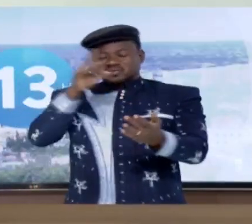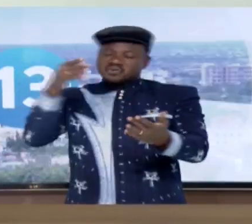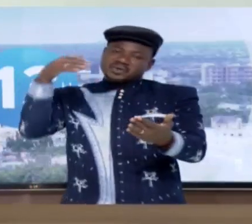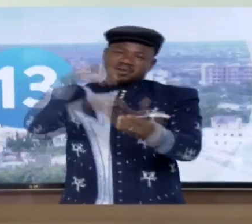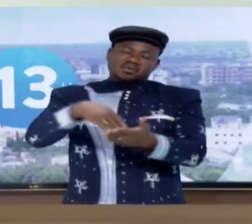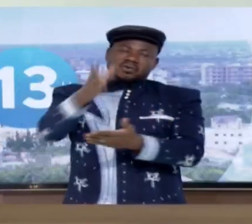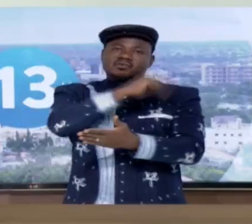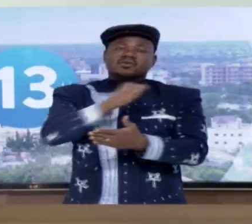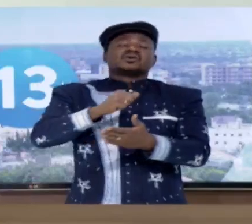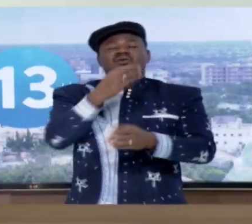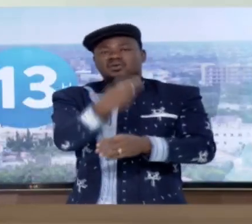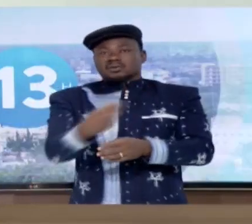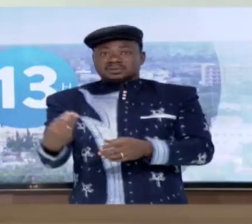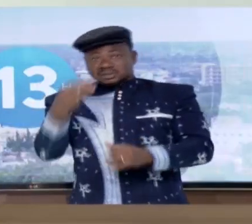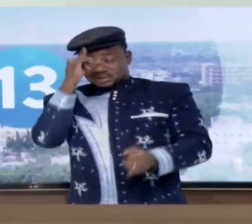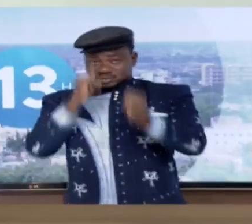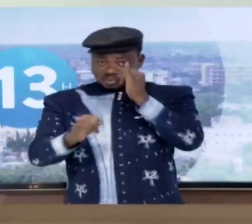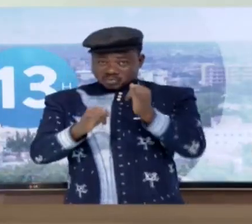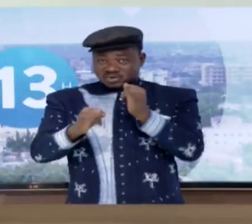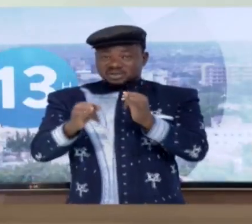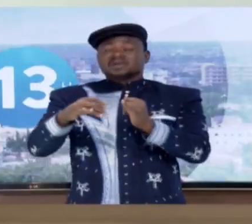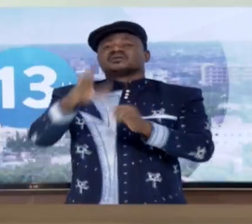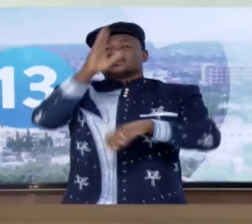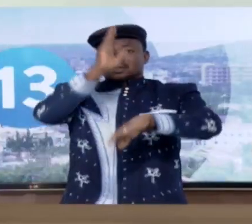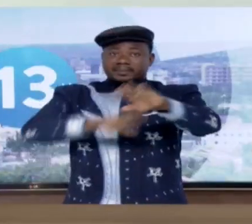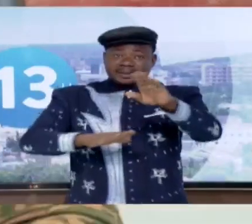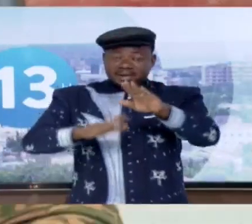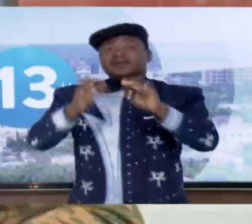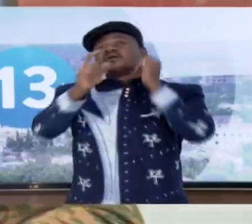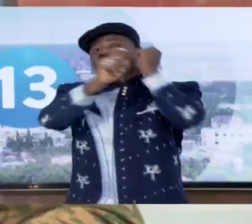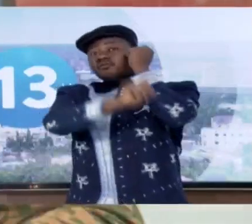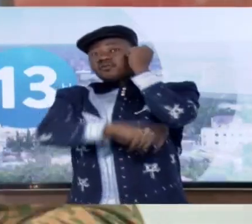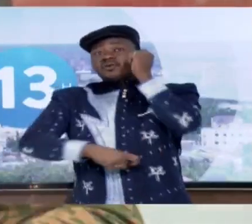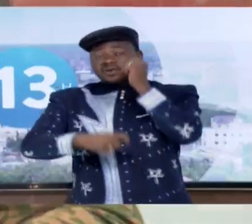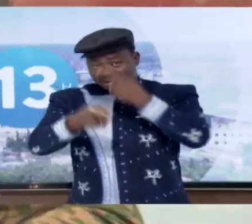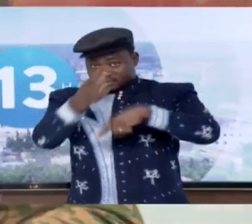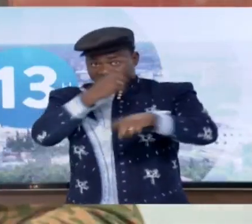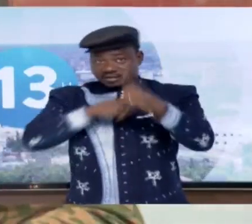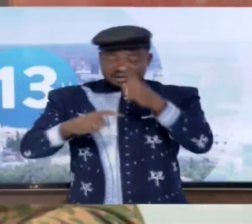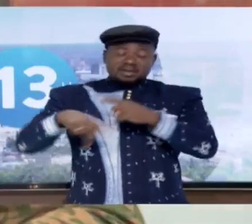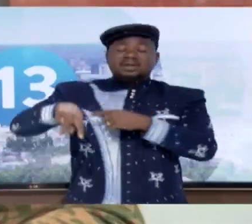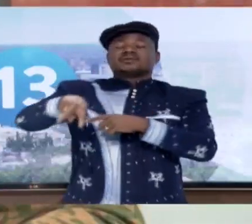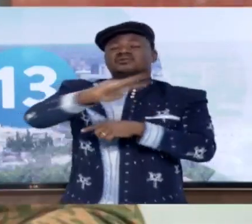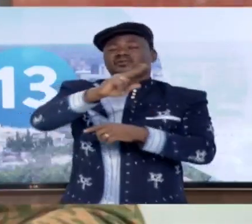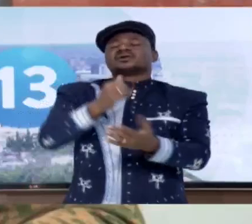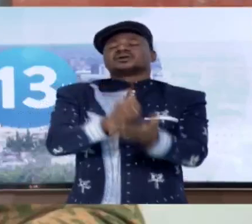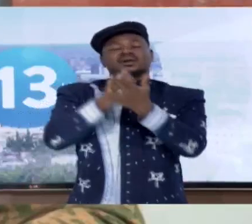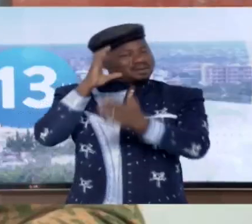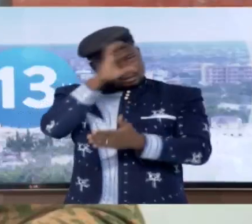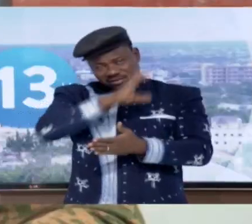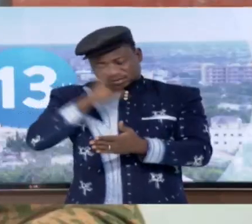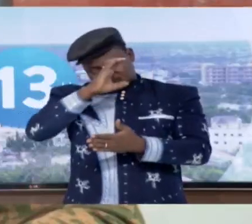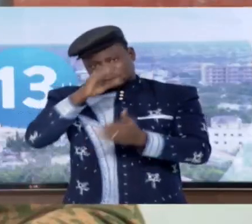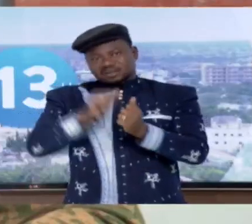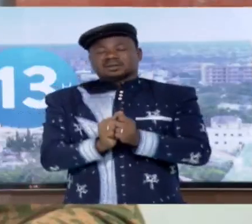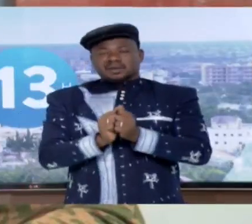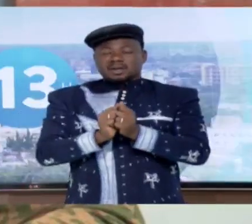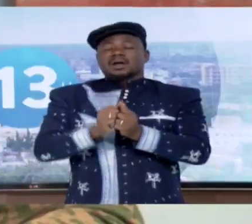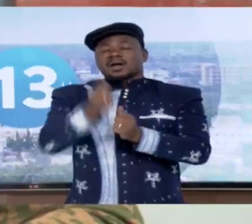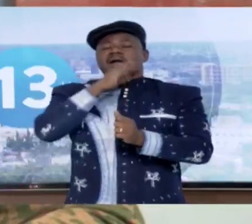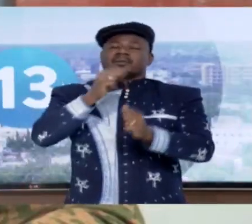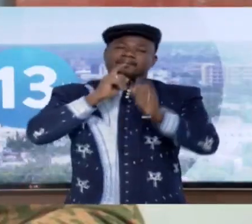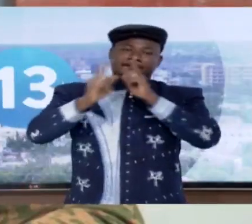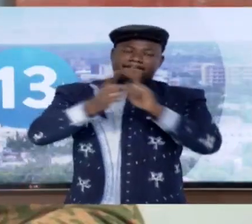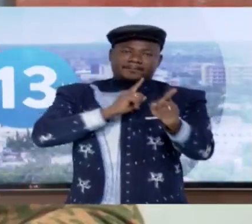à l'aide à celui qui vous l'a dérobé. En nous posant donc un diagnostic du problème, nous avons compris